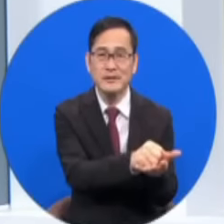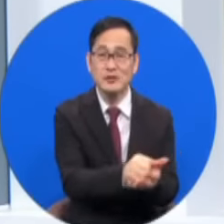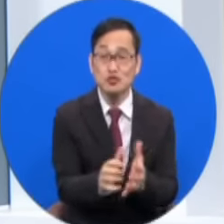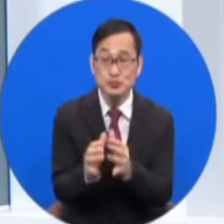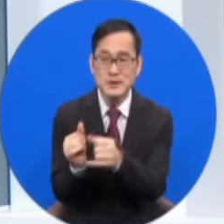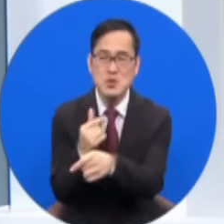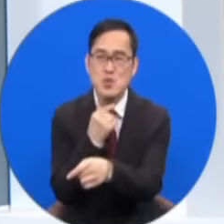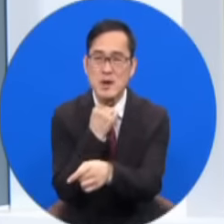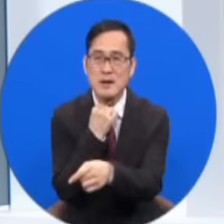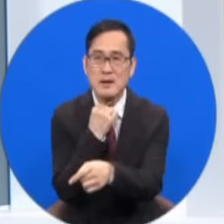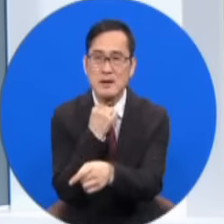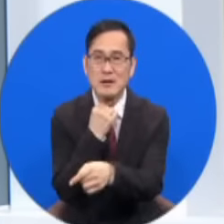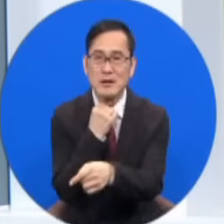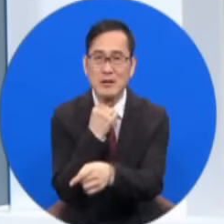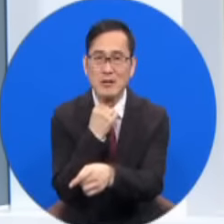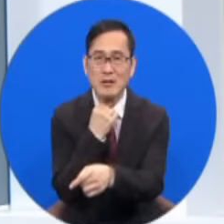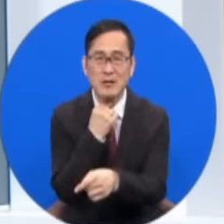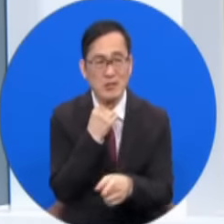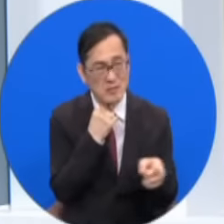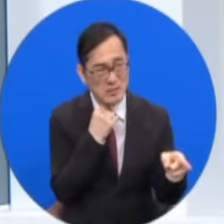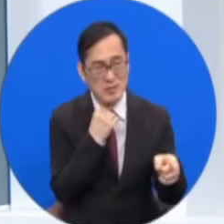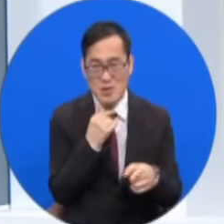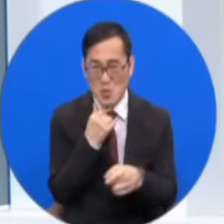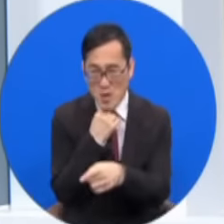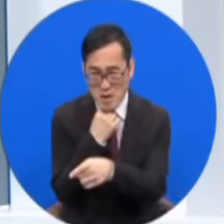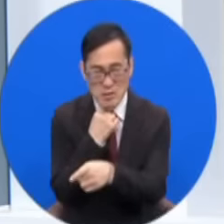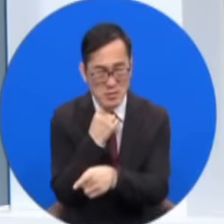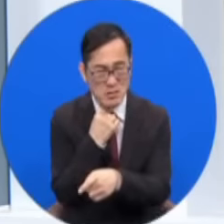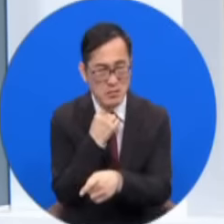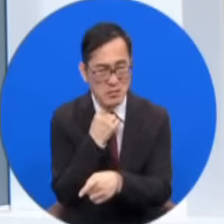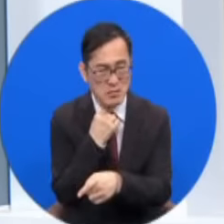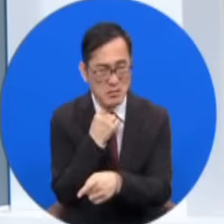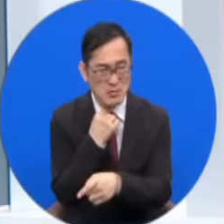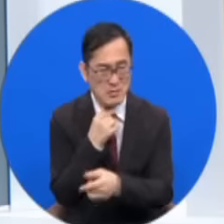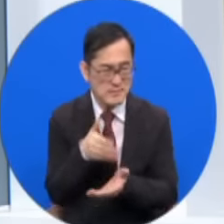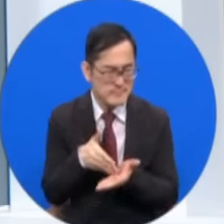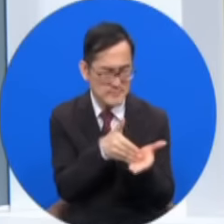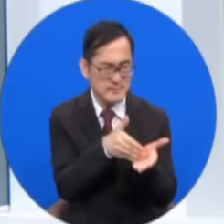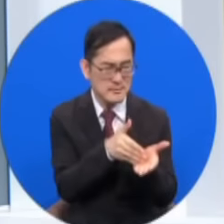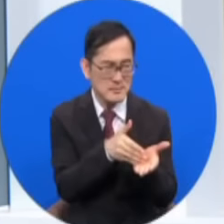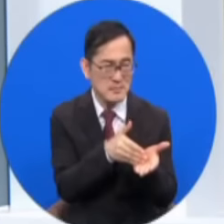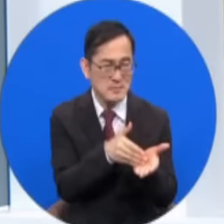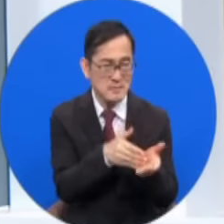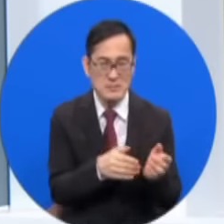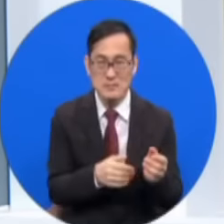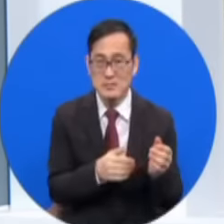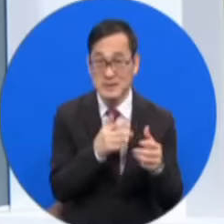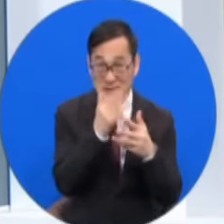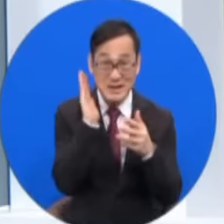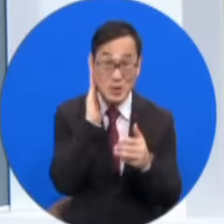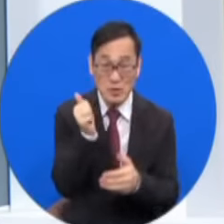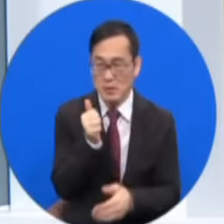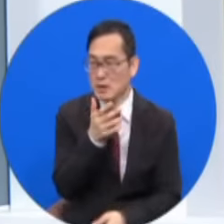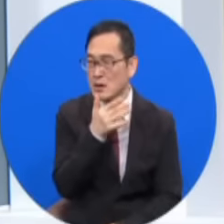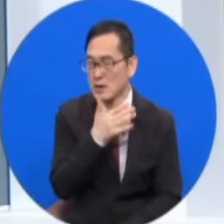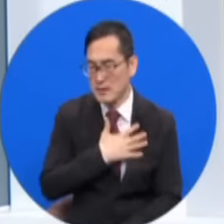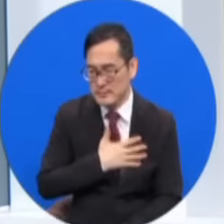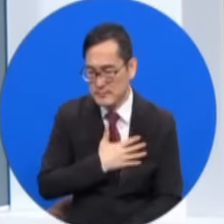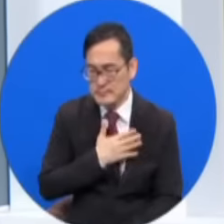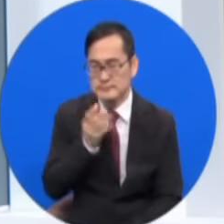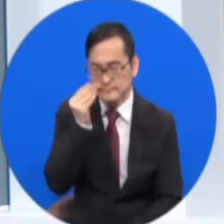눈높이가 굉장히 위중하다고 하는 것을 수용하고 아 내가 국정 태도를 바꿔야 되겠다 쇄신해야 되겠다 라고만 결단